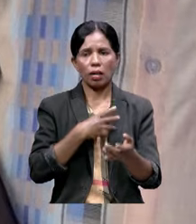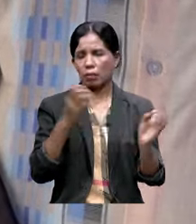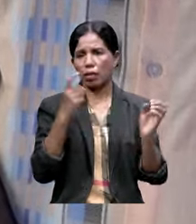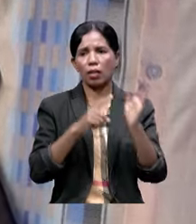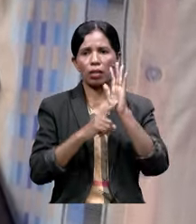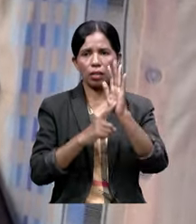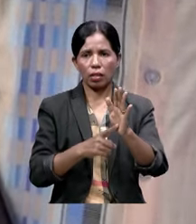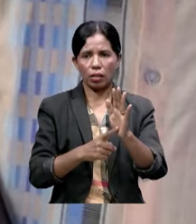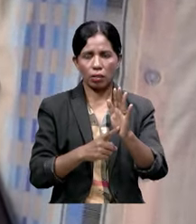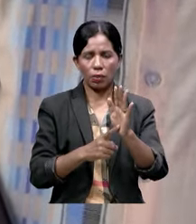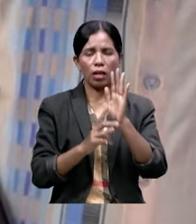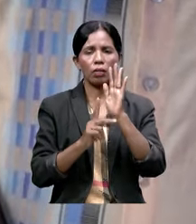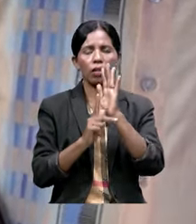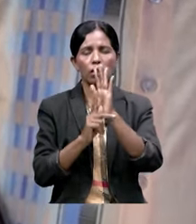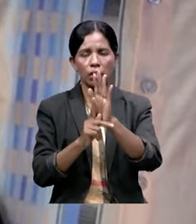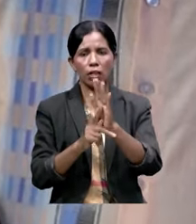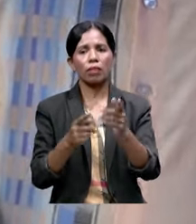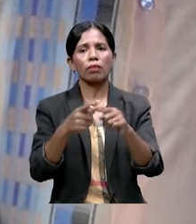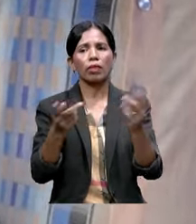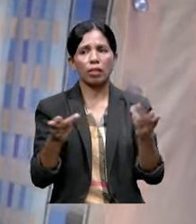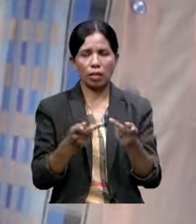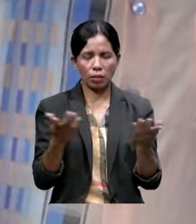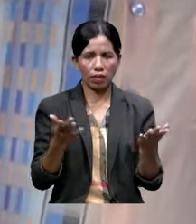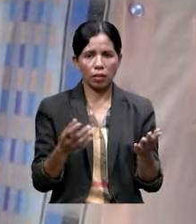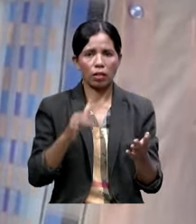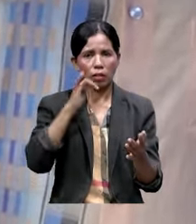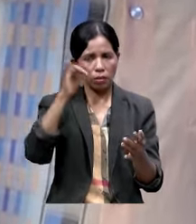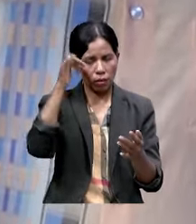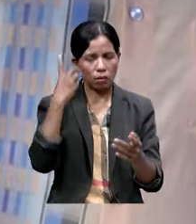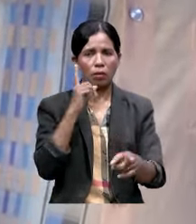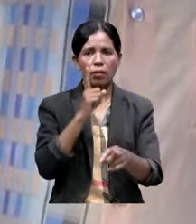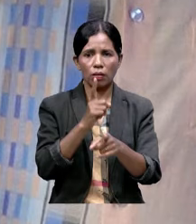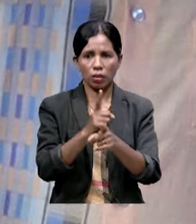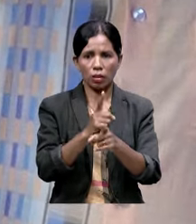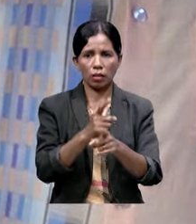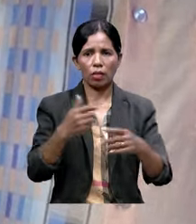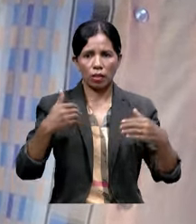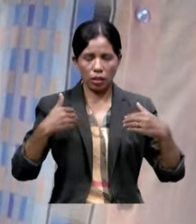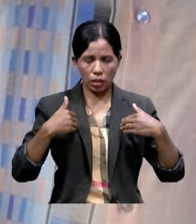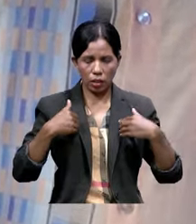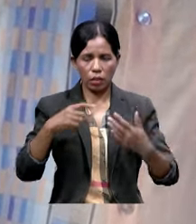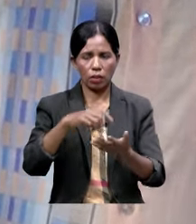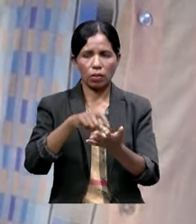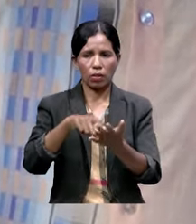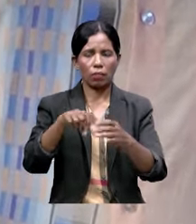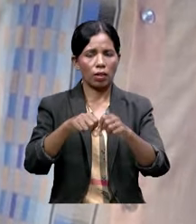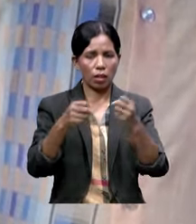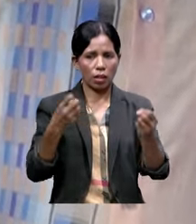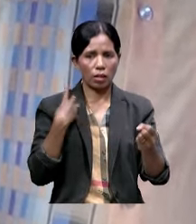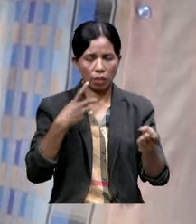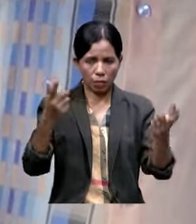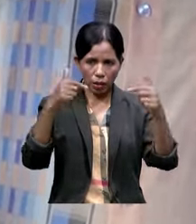yang ami to bang to kesha ne hana te entang mor sek na rel gan los kuni acontece duni dosi de ne be a ami mai